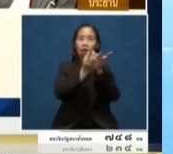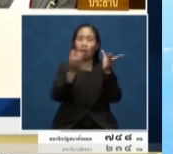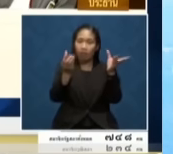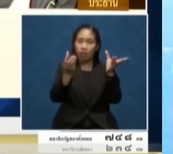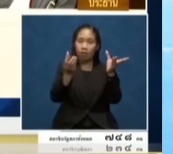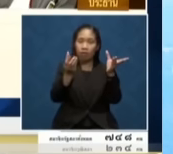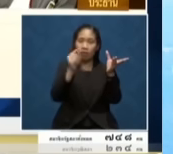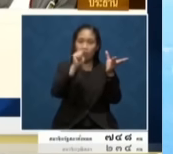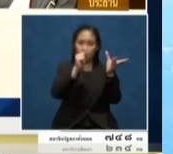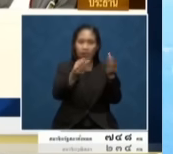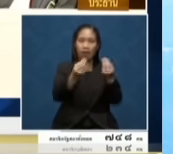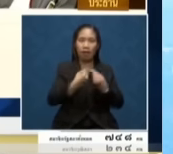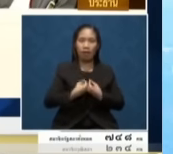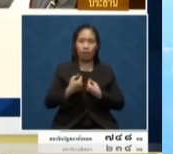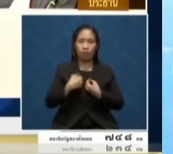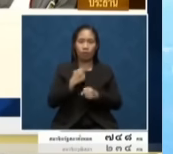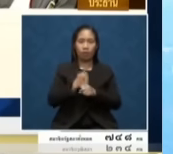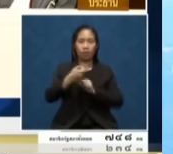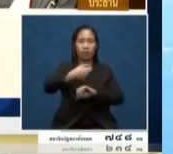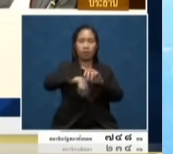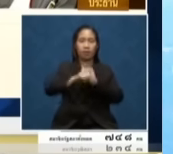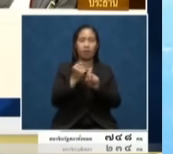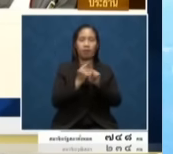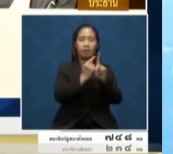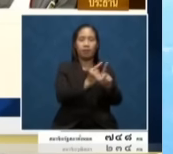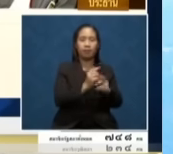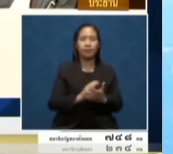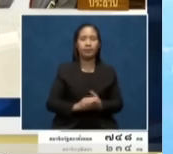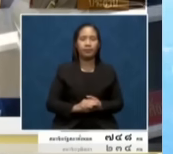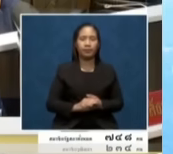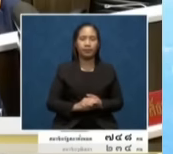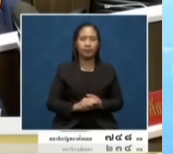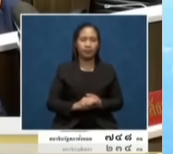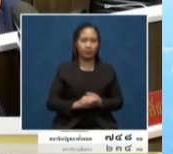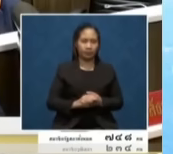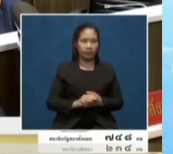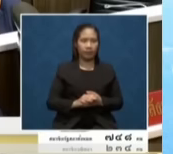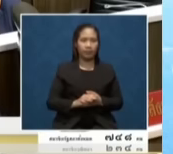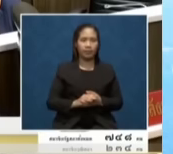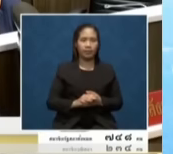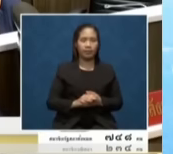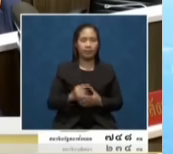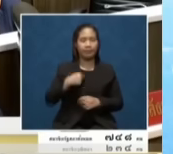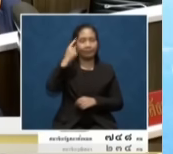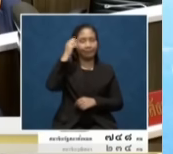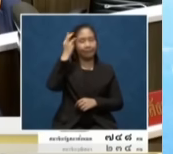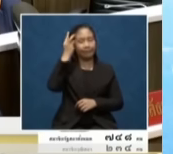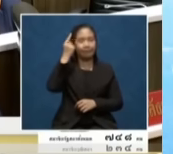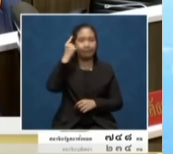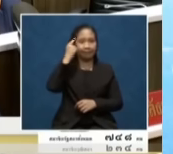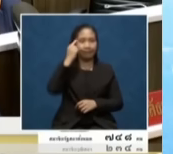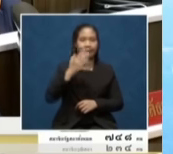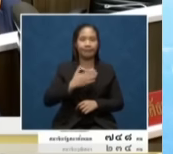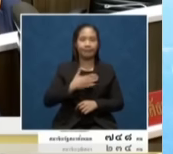เสนอชื่อคนอื่นขึ้นมาชิงนายกหรือเปล่านะฮะถ้ามีการเสนอก็เสนอได้แต่วันนี้ตั้งแต่ต้นการประชุมเขาก็